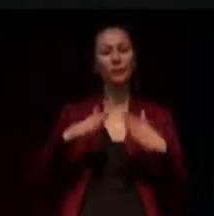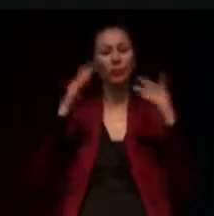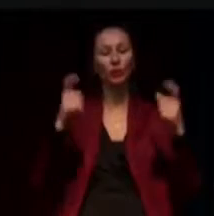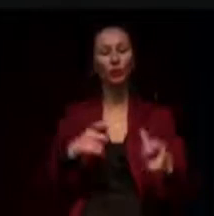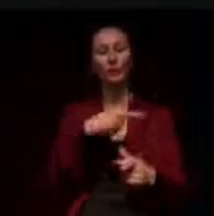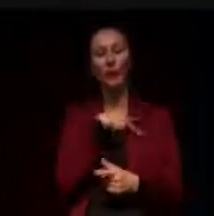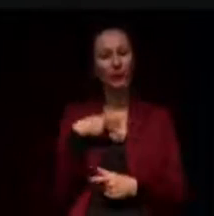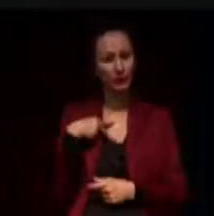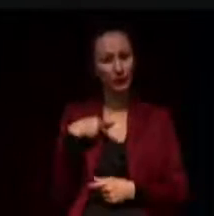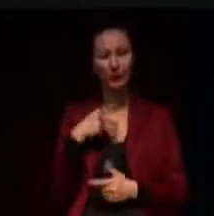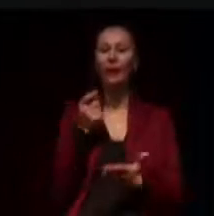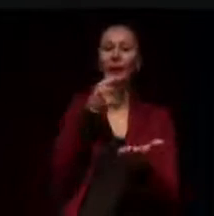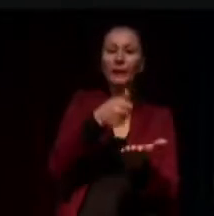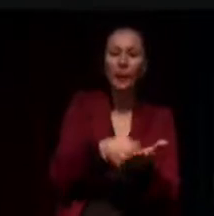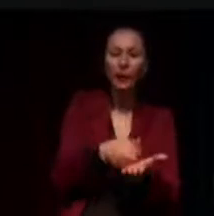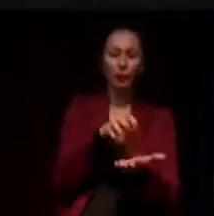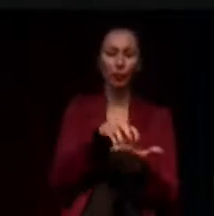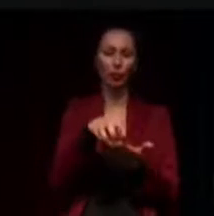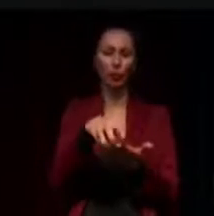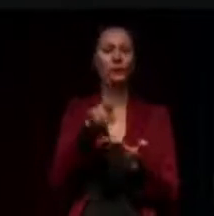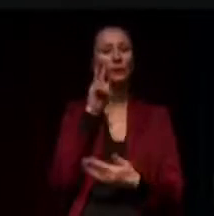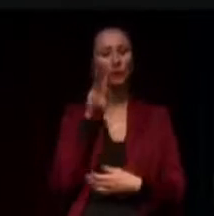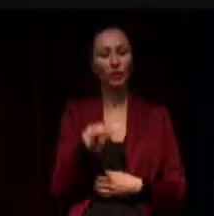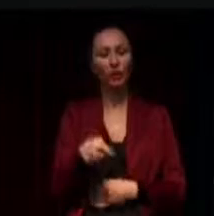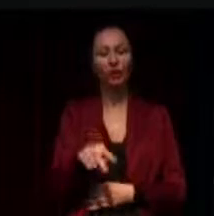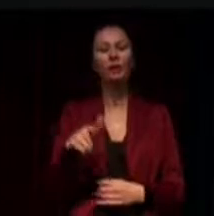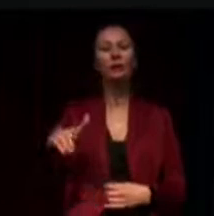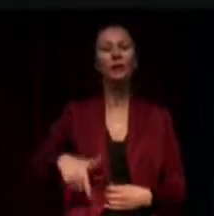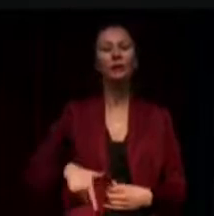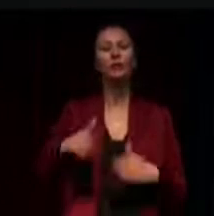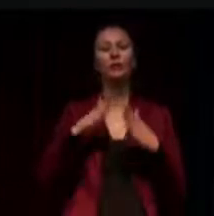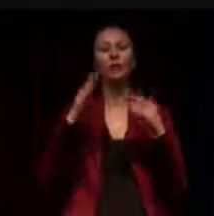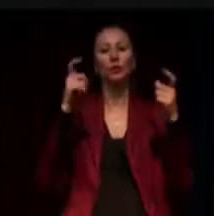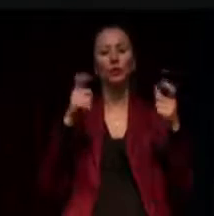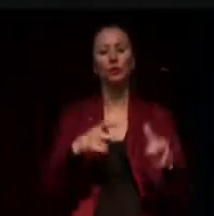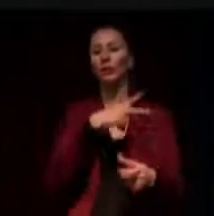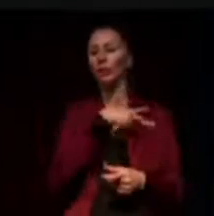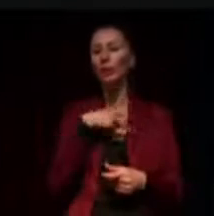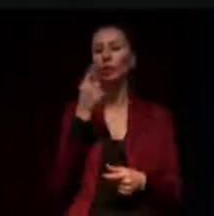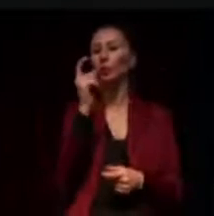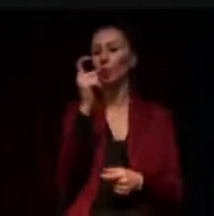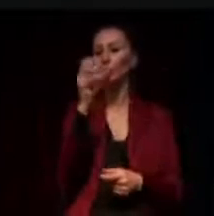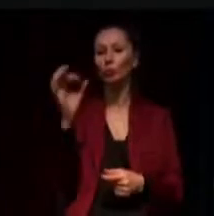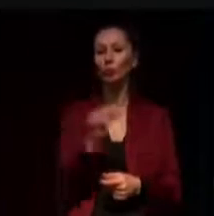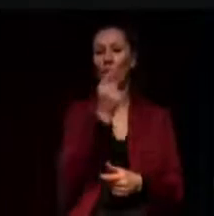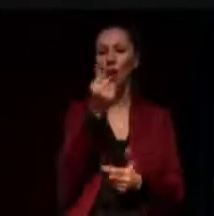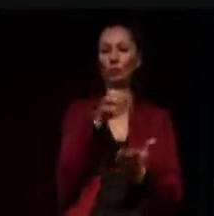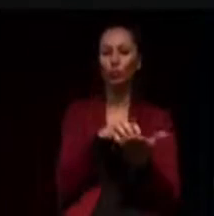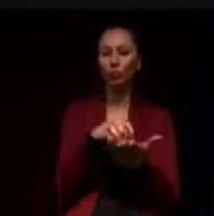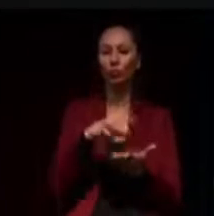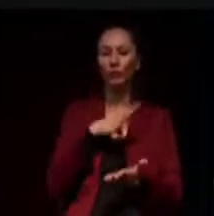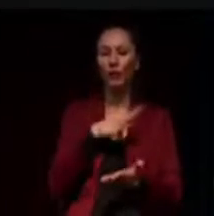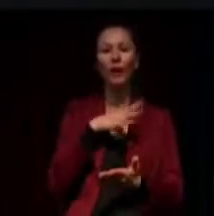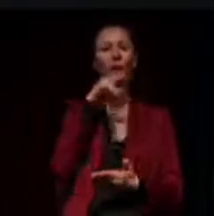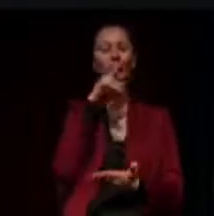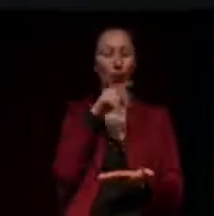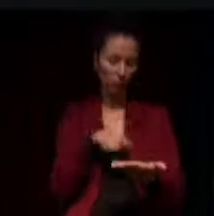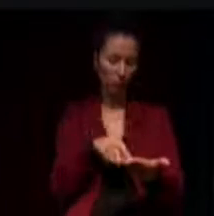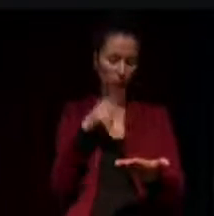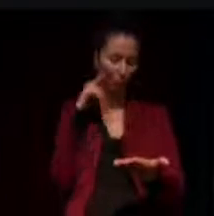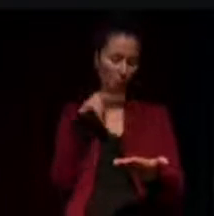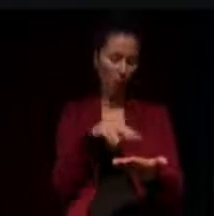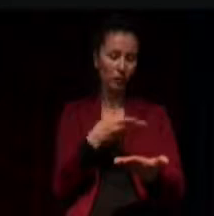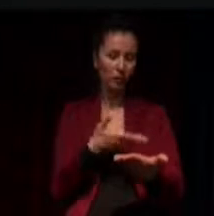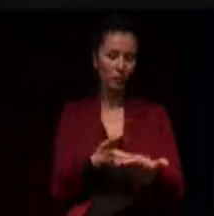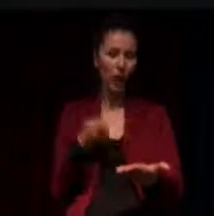Büyükşehir Belediyesi'nin yatırım bütçesine bakacağız. İzmir Büyükşehir Belediyesi'nin 9 milyar bütçesi var. Kağıt üzerine